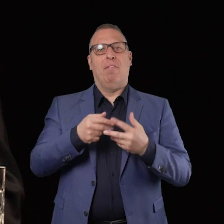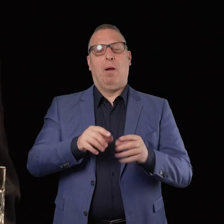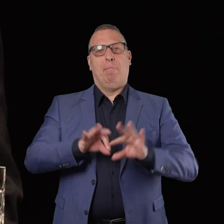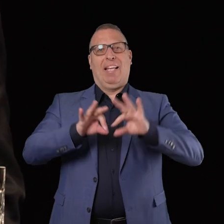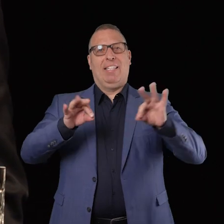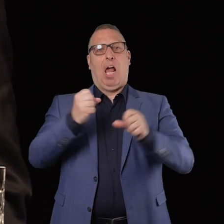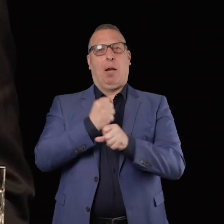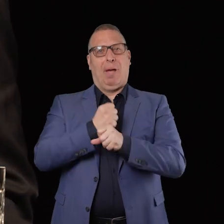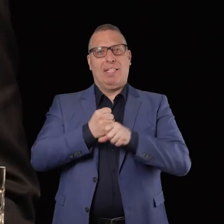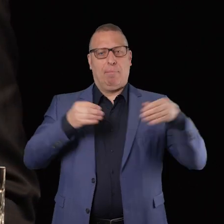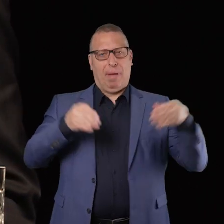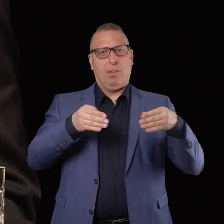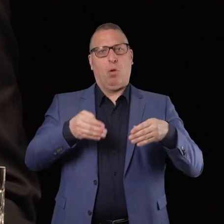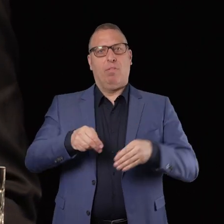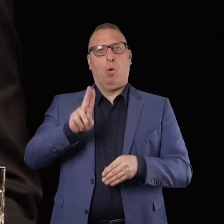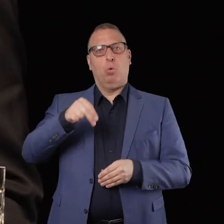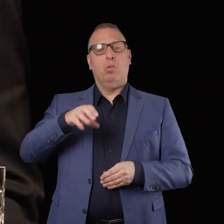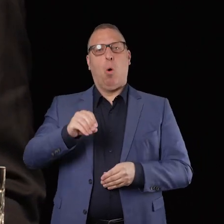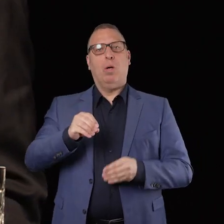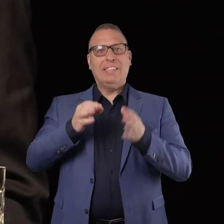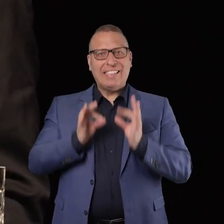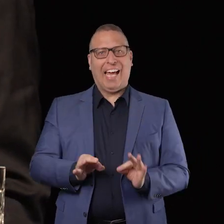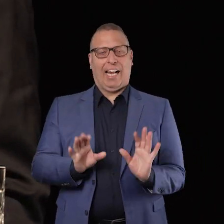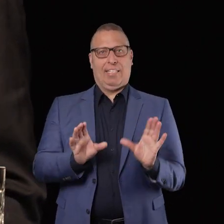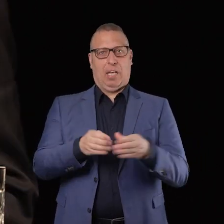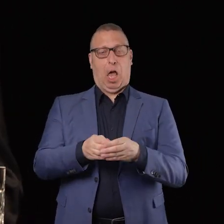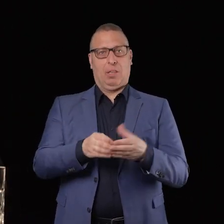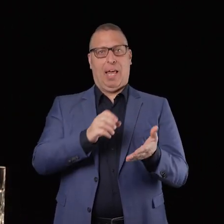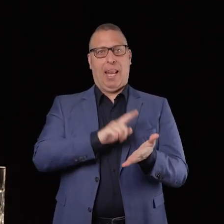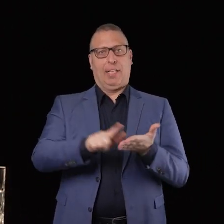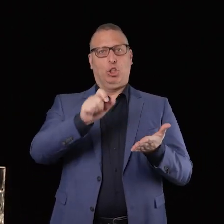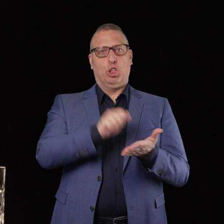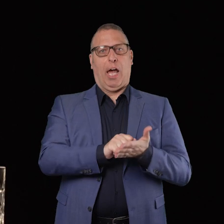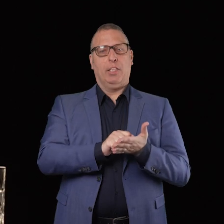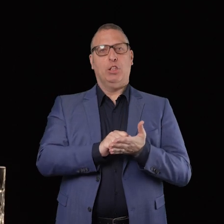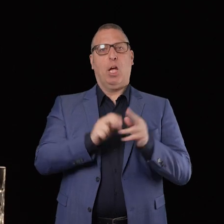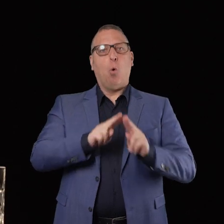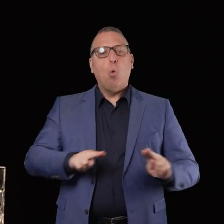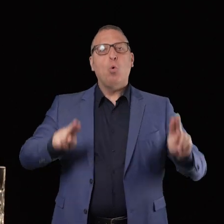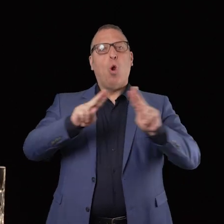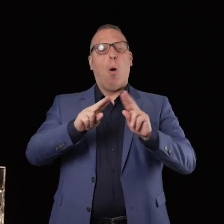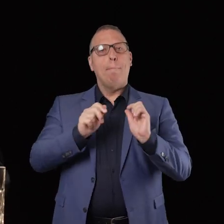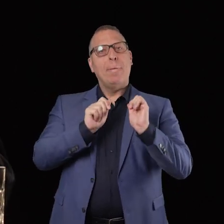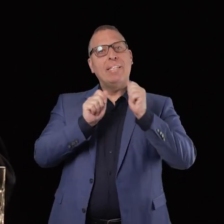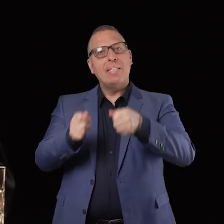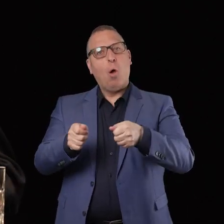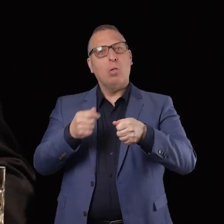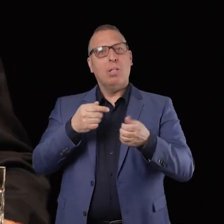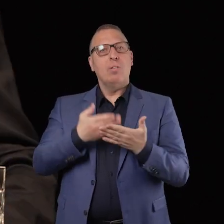Arbeitsmethoden des UNO-Sicherheitsrates einsetzt. Die liechtensteinische UNO-Mission ist in diesem Gremium